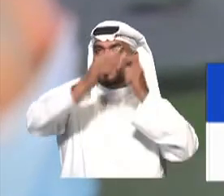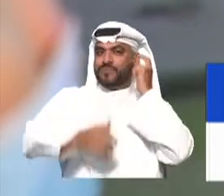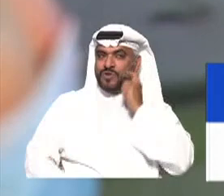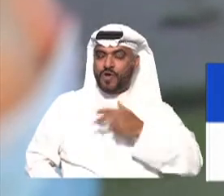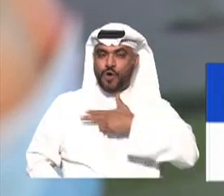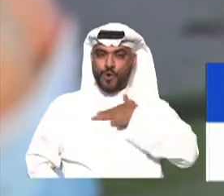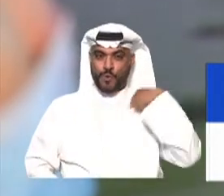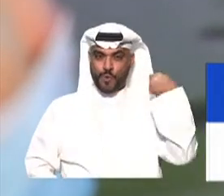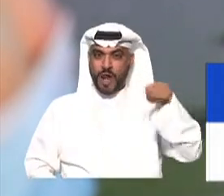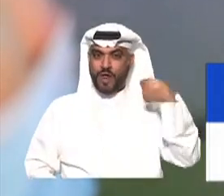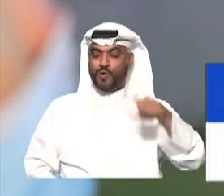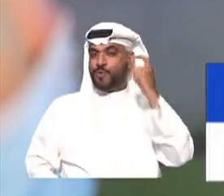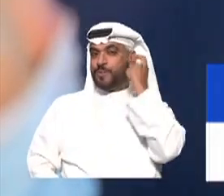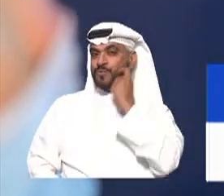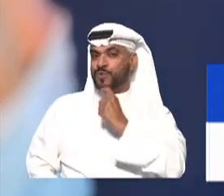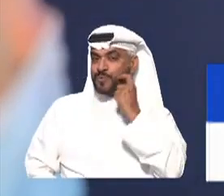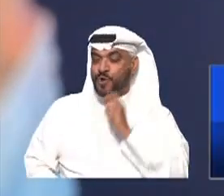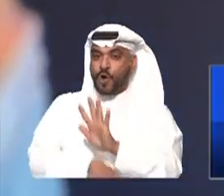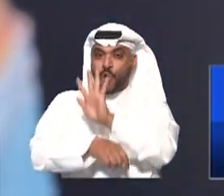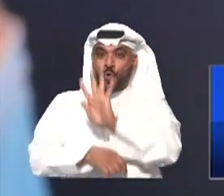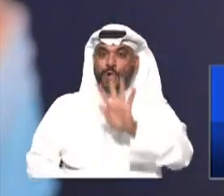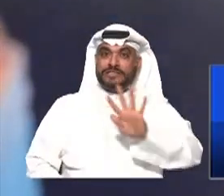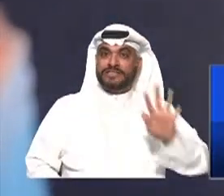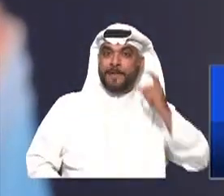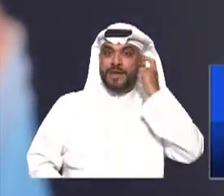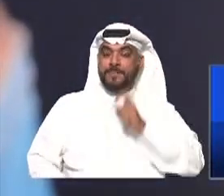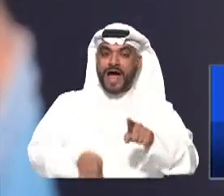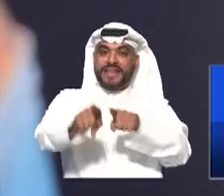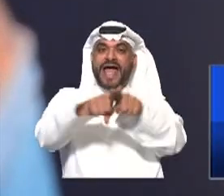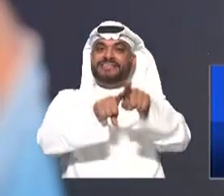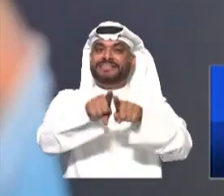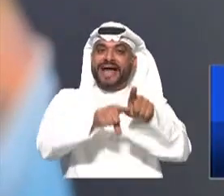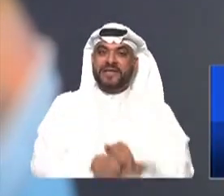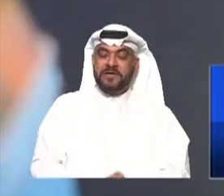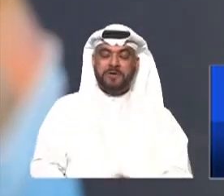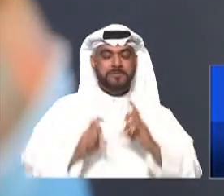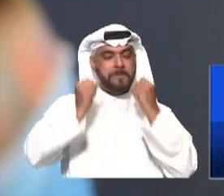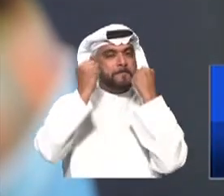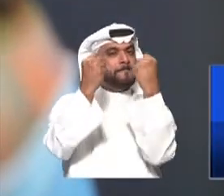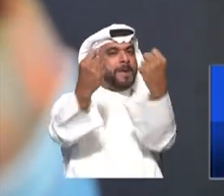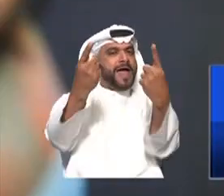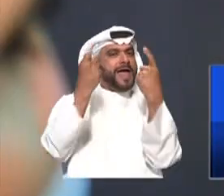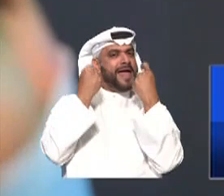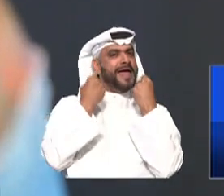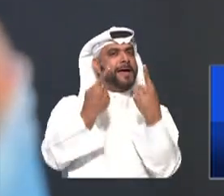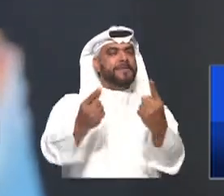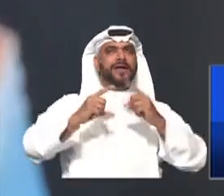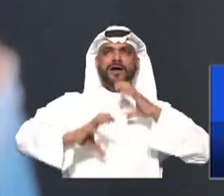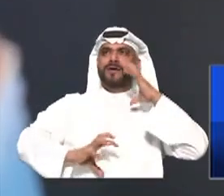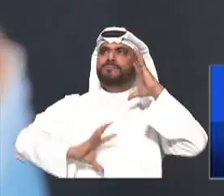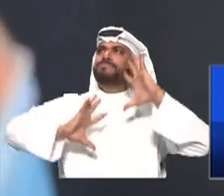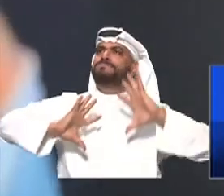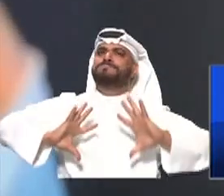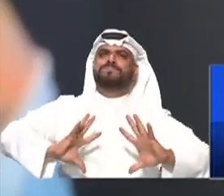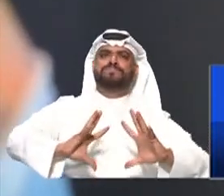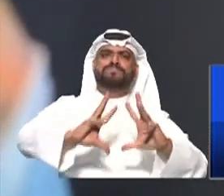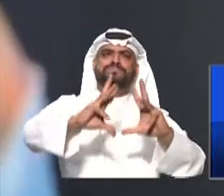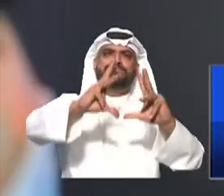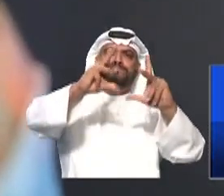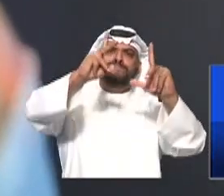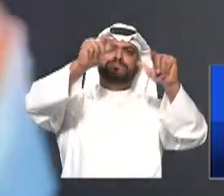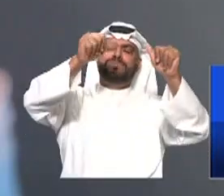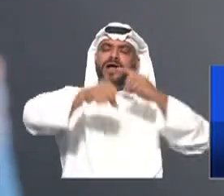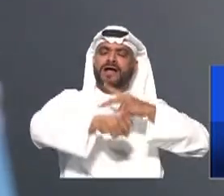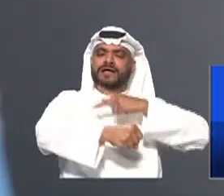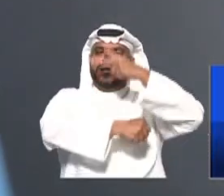والحكومة الرشيدة والشعب الإماراتي الشقيق على هذا الإنجاز التاريخي باستضافة حدث عالمي إكسبو أن يكون